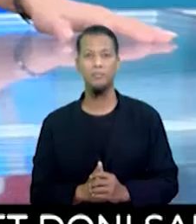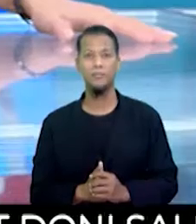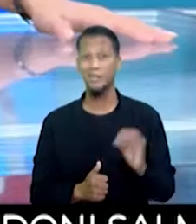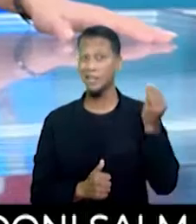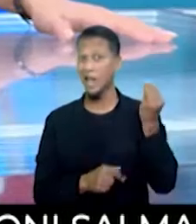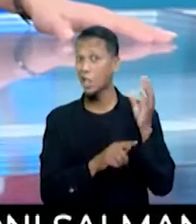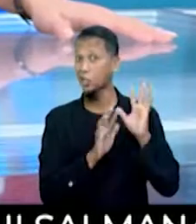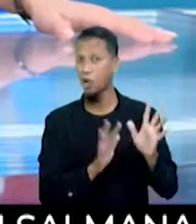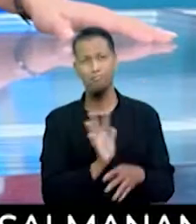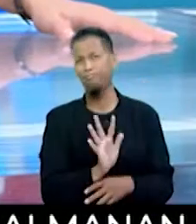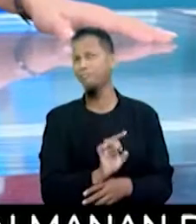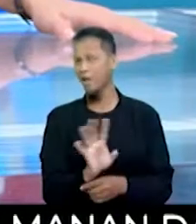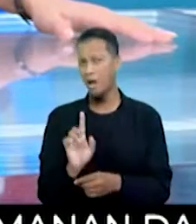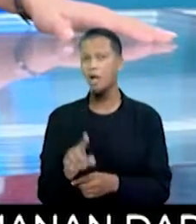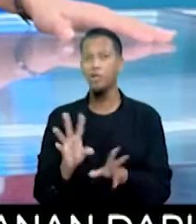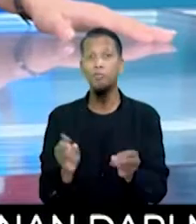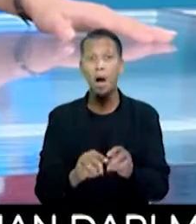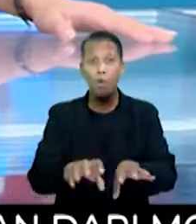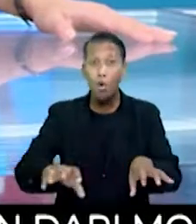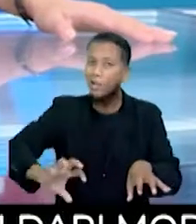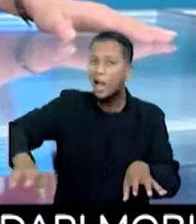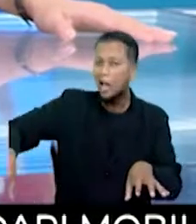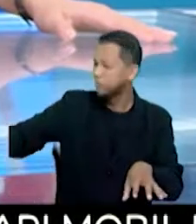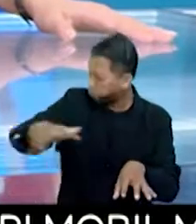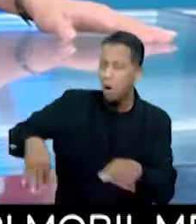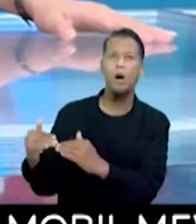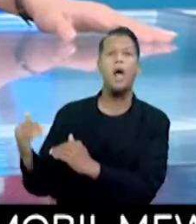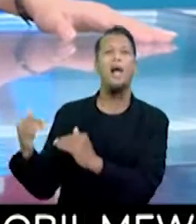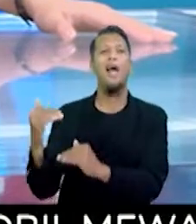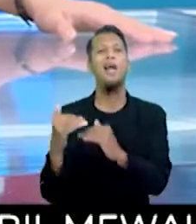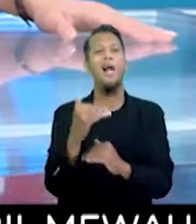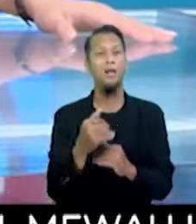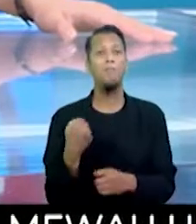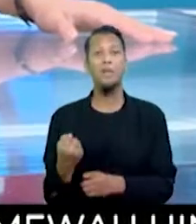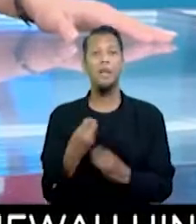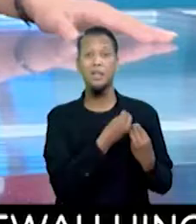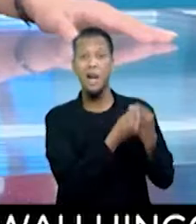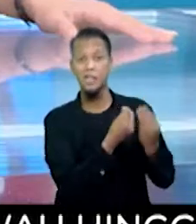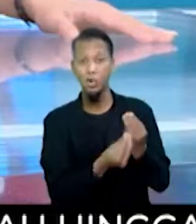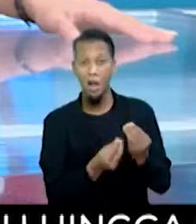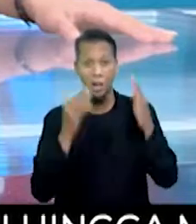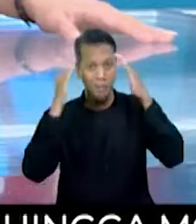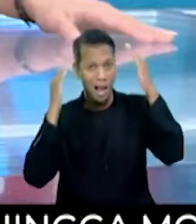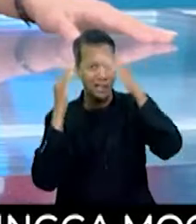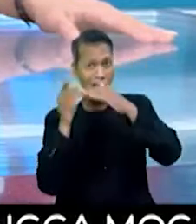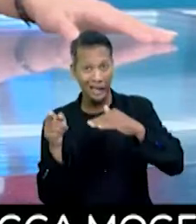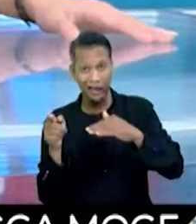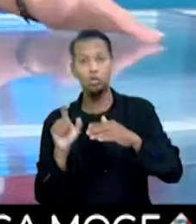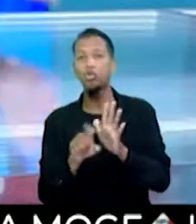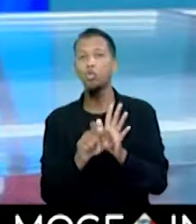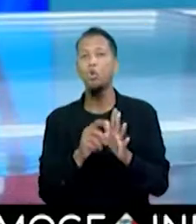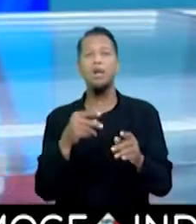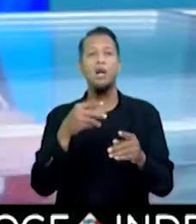Tak hanya di ibu kota, harga sejumlah komoditas pokok di daerah pun mengalami kenaikan. Di pasar tradisional Pabaeng-Baeng di kota Makassar, Sulawesi Selatan